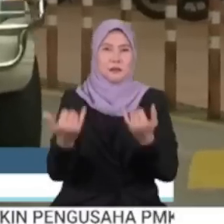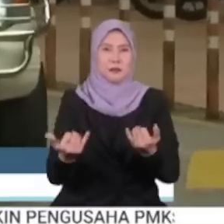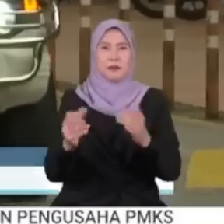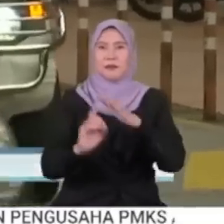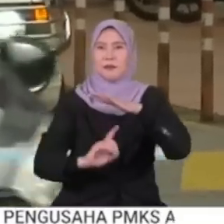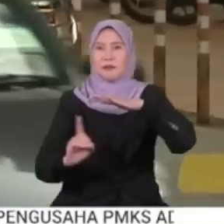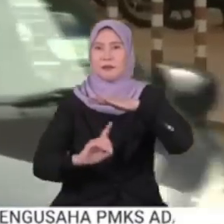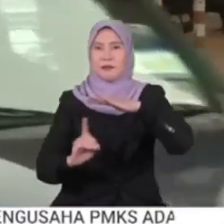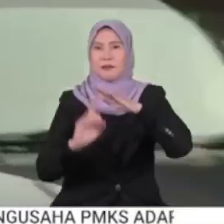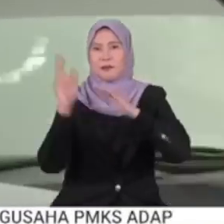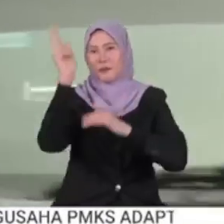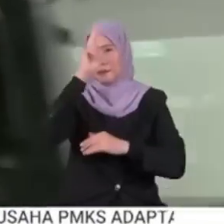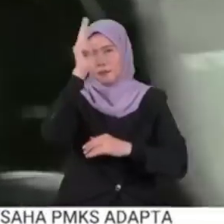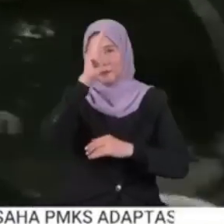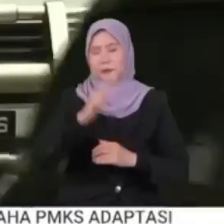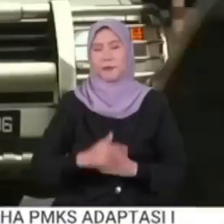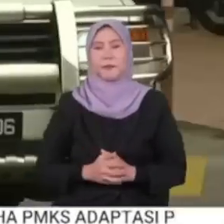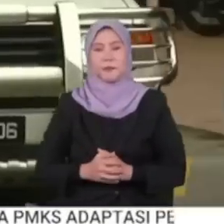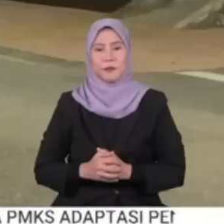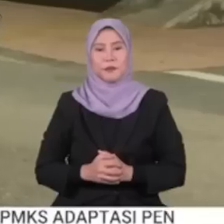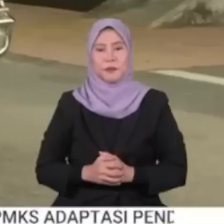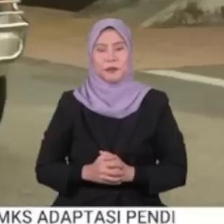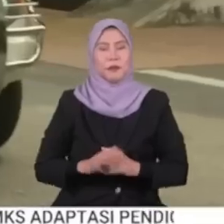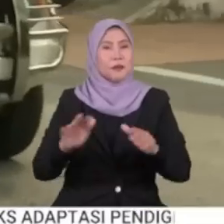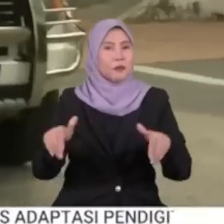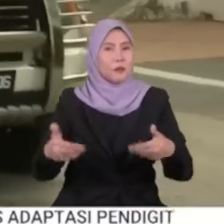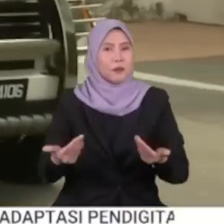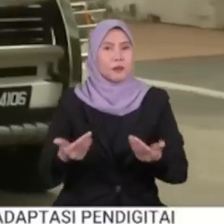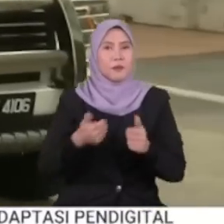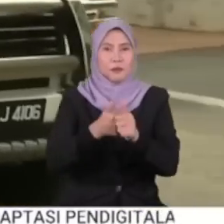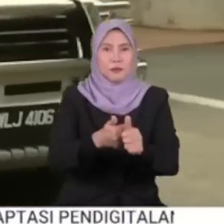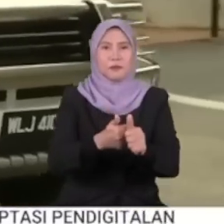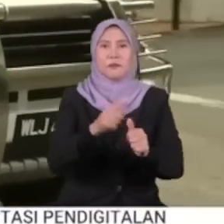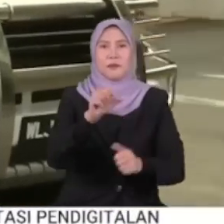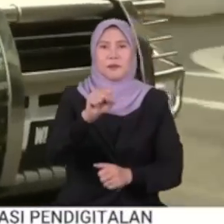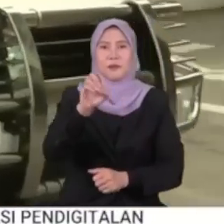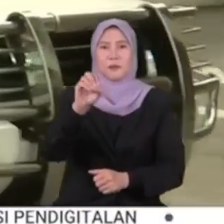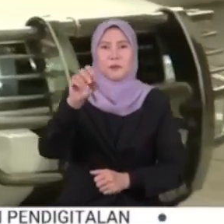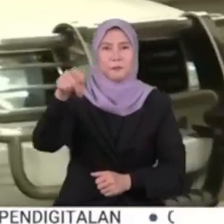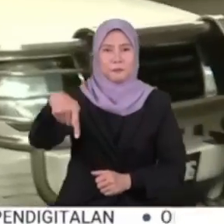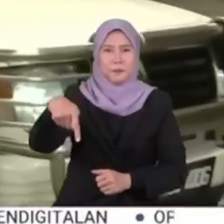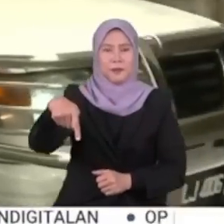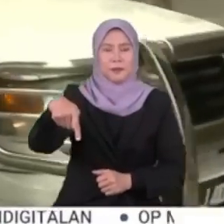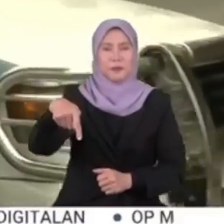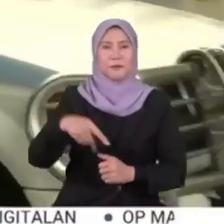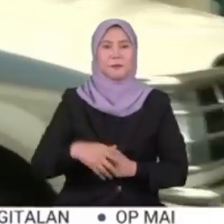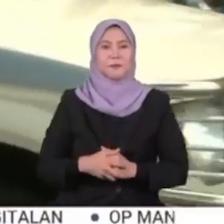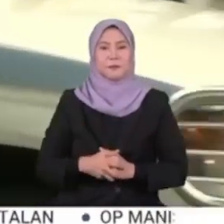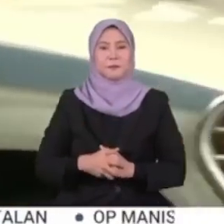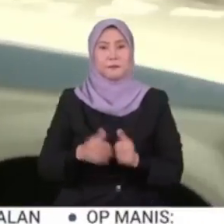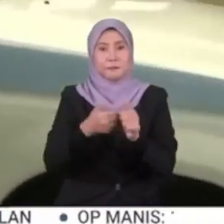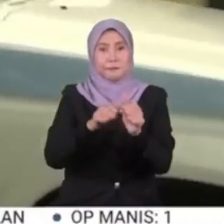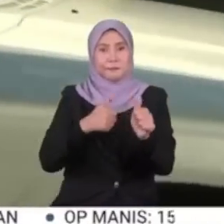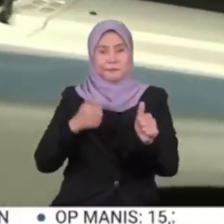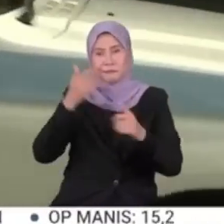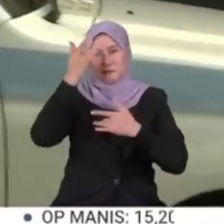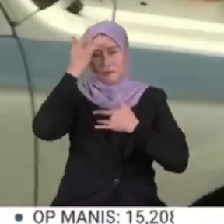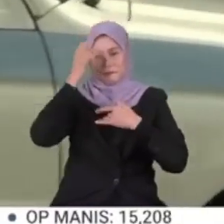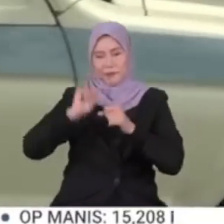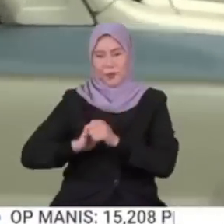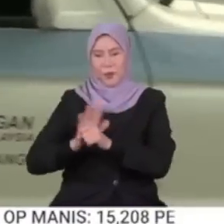dasar-dasar kerajaan. Antaranya mengenai pematuhan prosedur operasi standard SOP, pencegahan